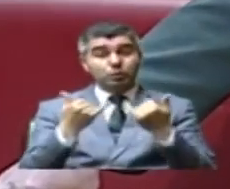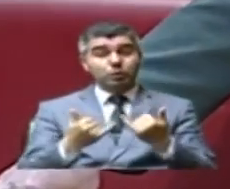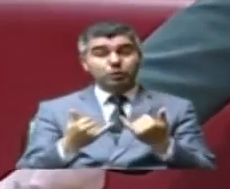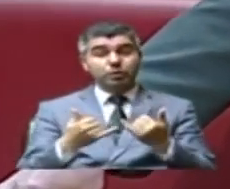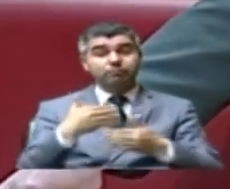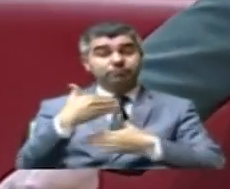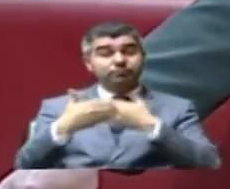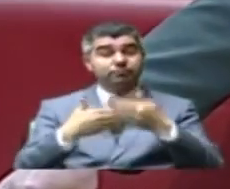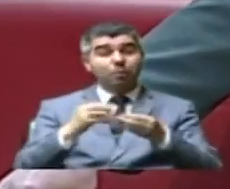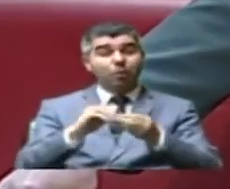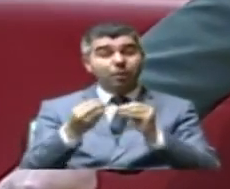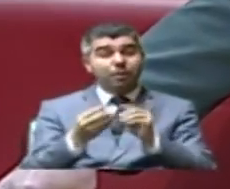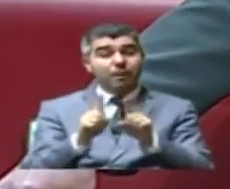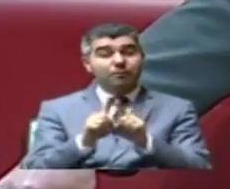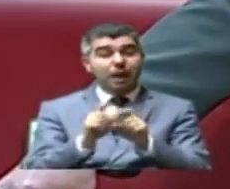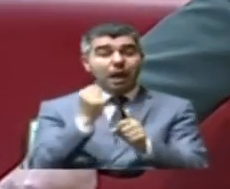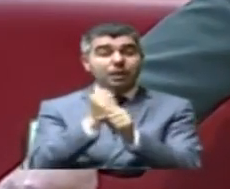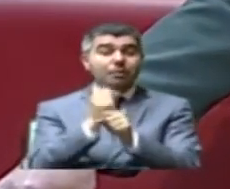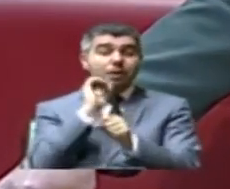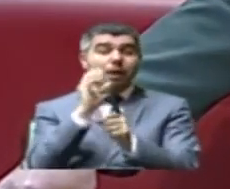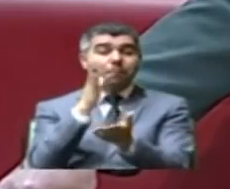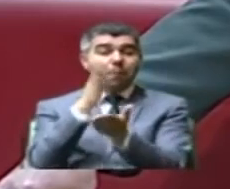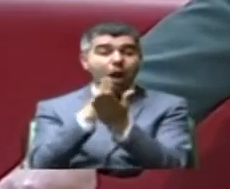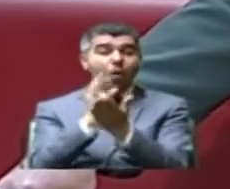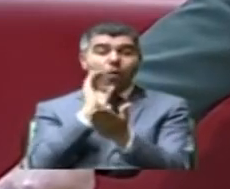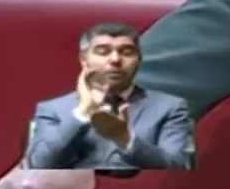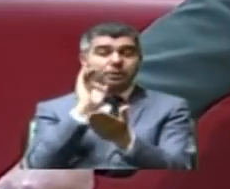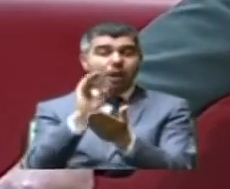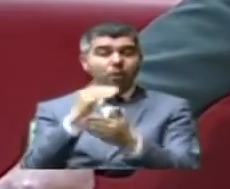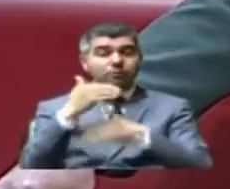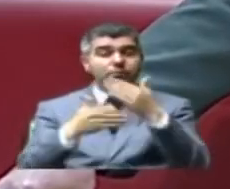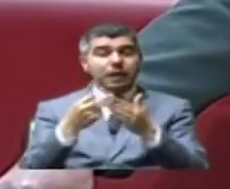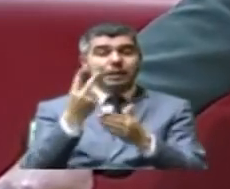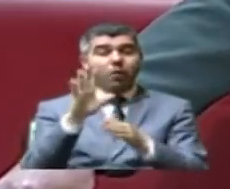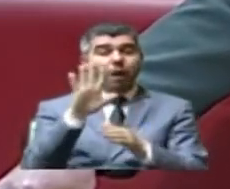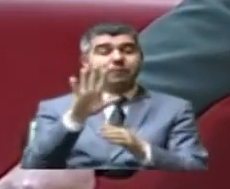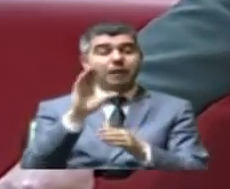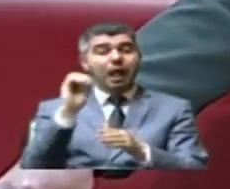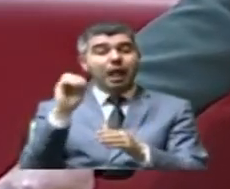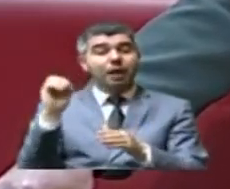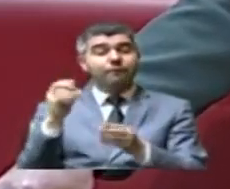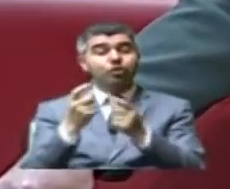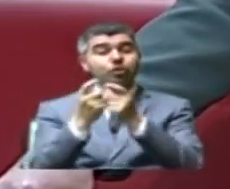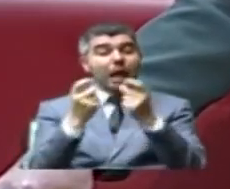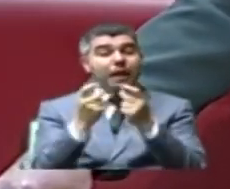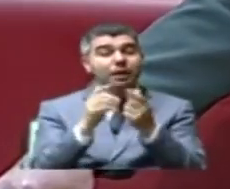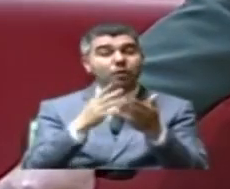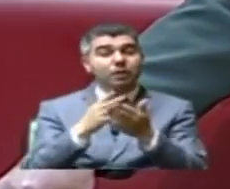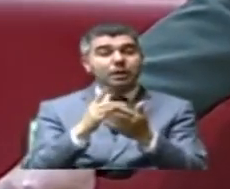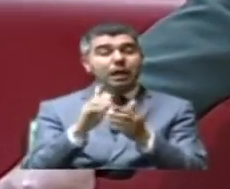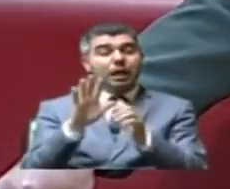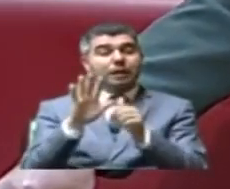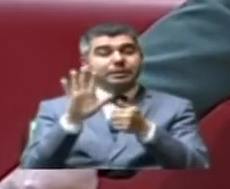ناش امور اللي هي مرتبطه بالمهن ومرتبطه بالذريه ديال القطاع 52 الف شركه حوالي 55